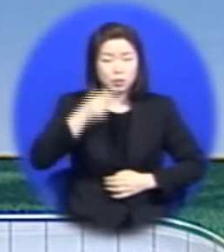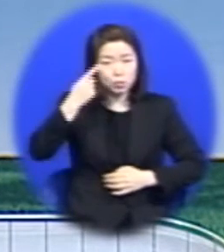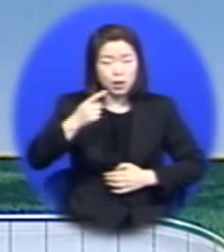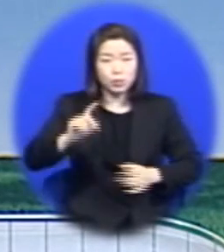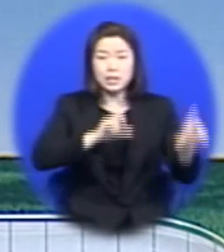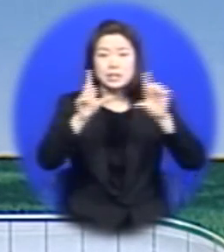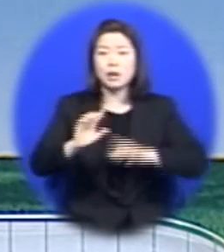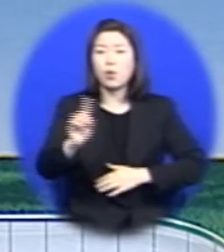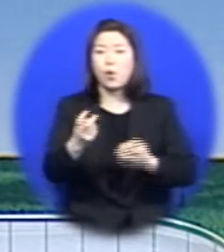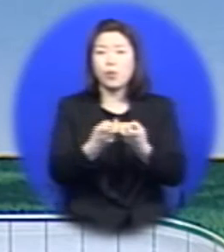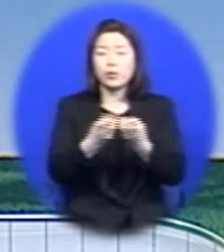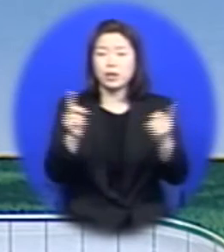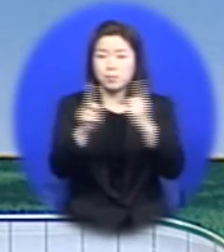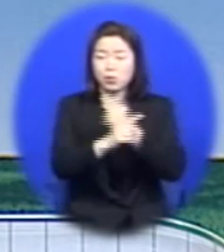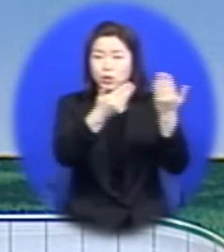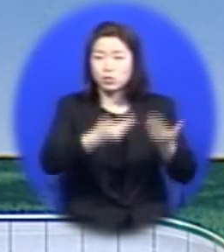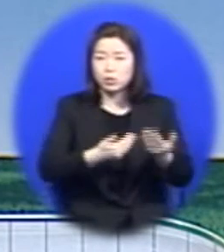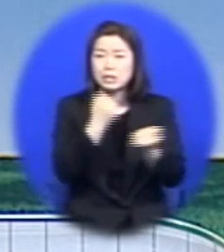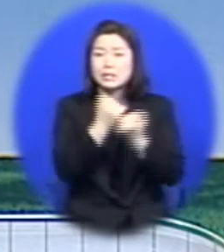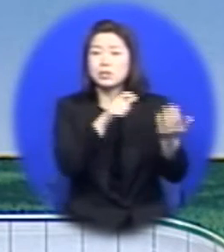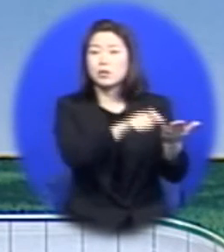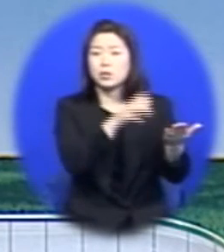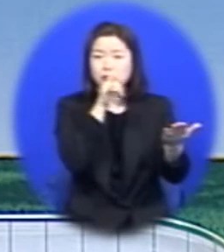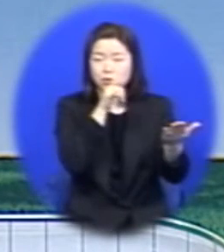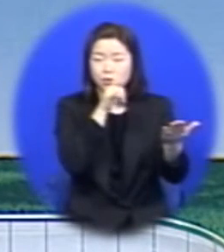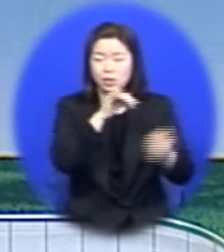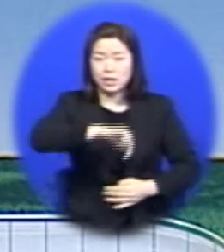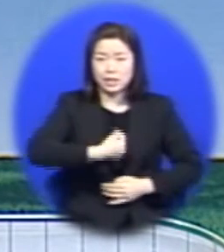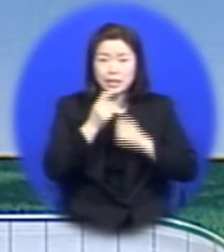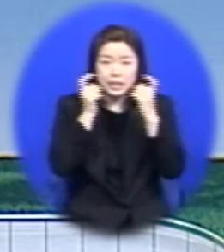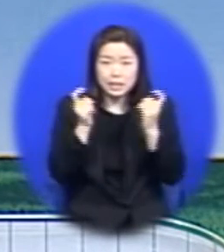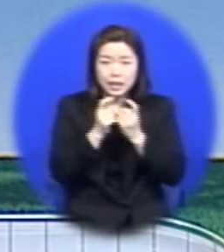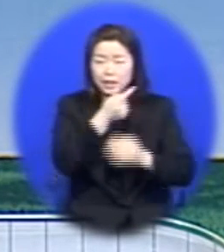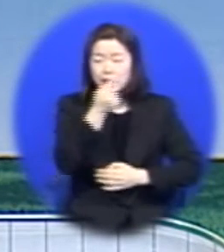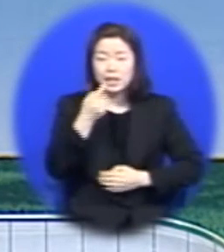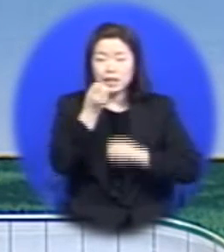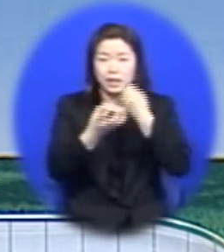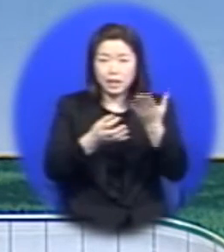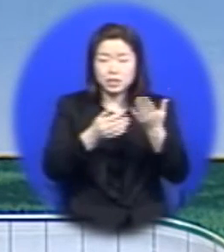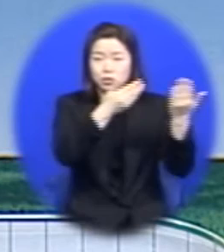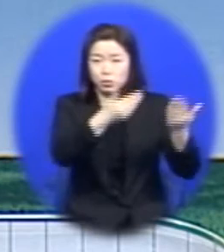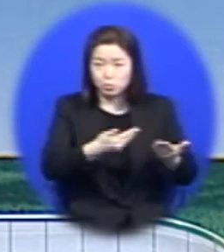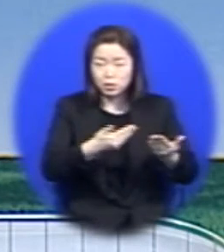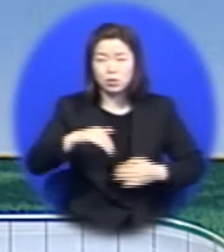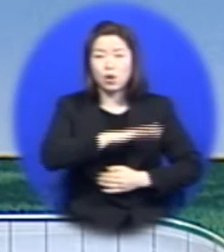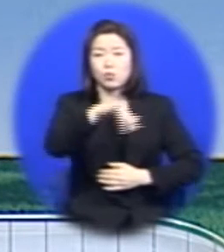거예요. 오늘 사도 바울은 자기의 개인 간증을 하시면서 우리에게도 도전하고